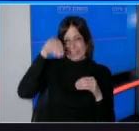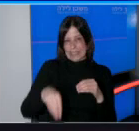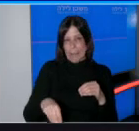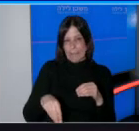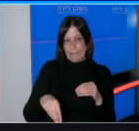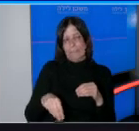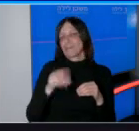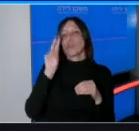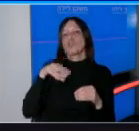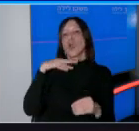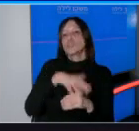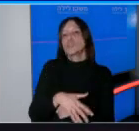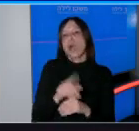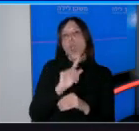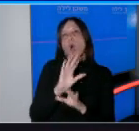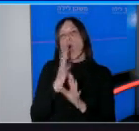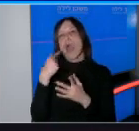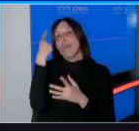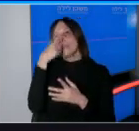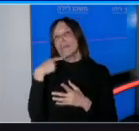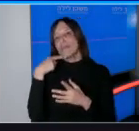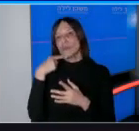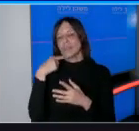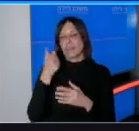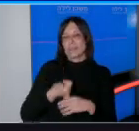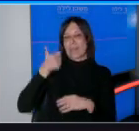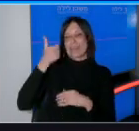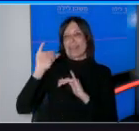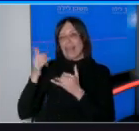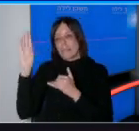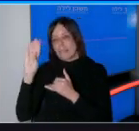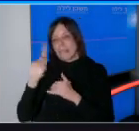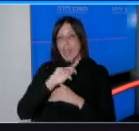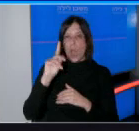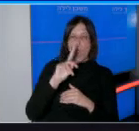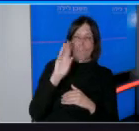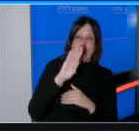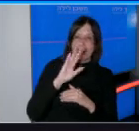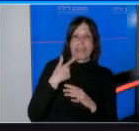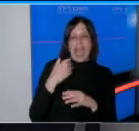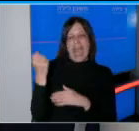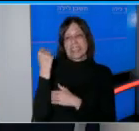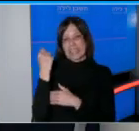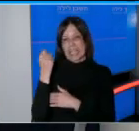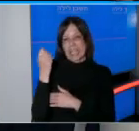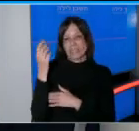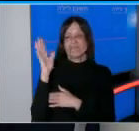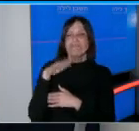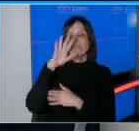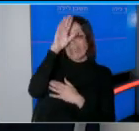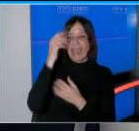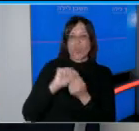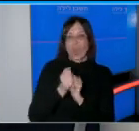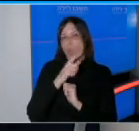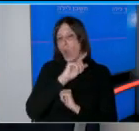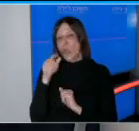בקלפי, יש השפעה לא רק על האם דמות המנהיג תהיה כן ביבי או לא ביבי, ולא רק אם אנחנו נהיה חזקים על איראן או לא נהיה חזקים על איראן. יש לפתק